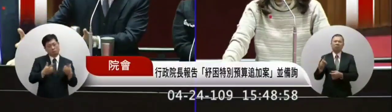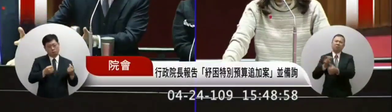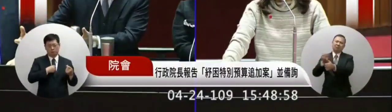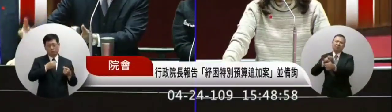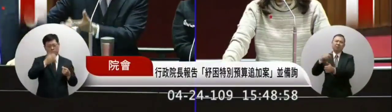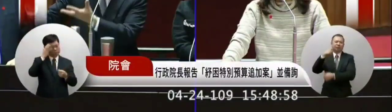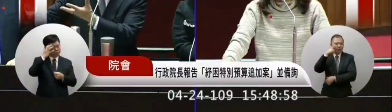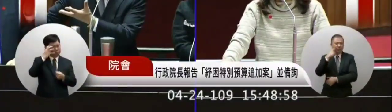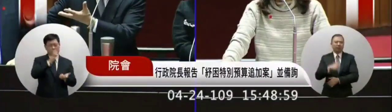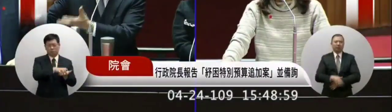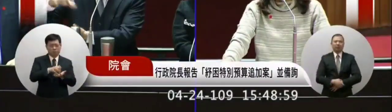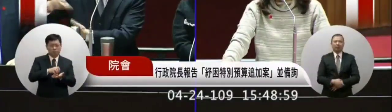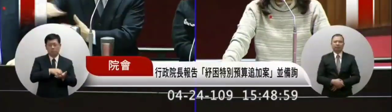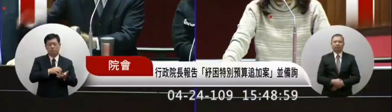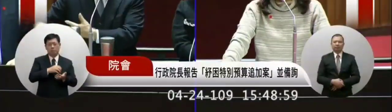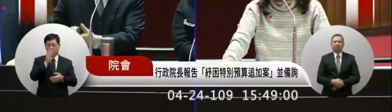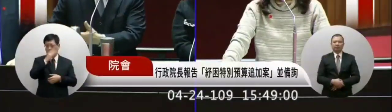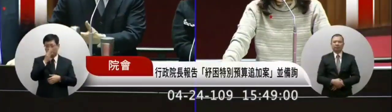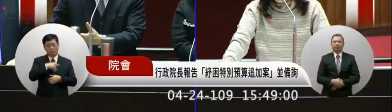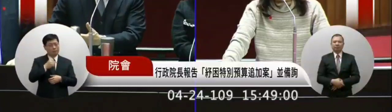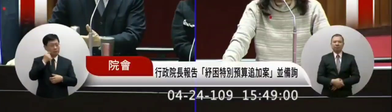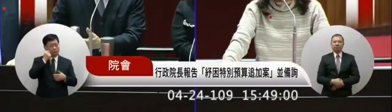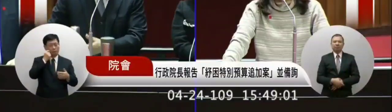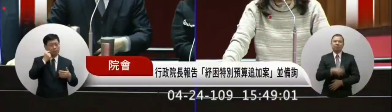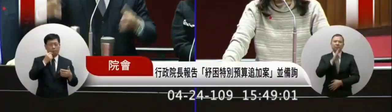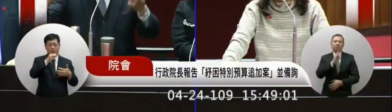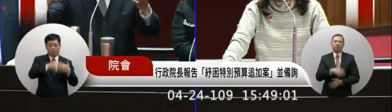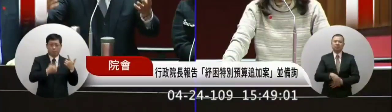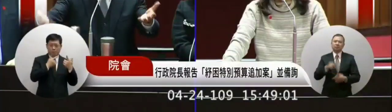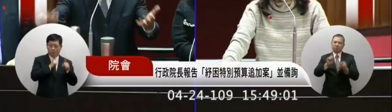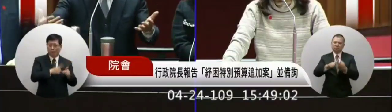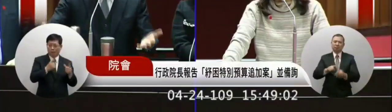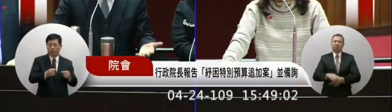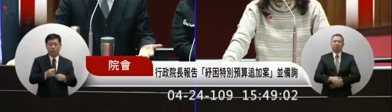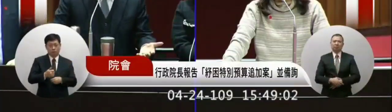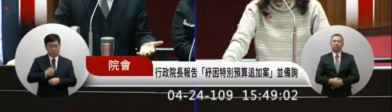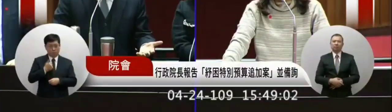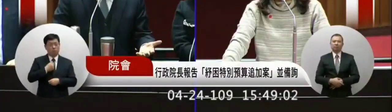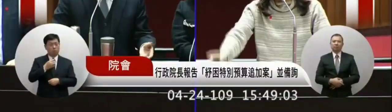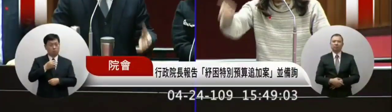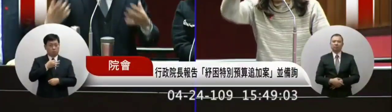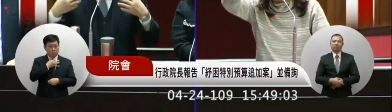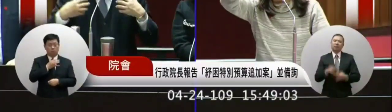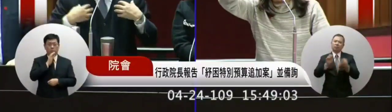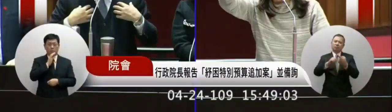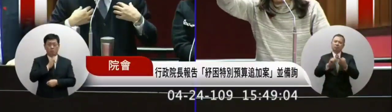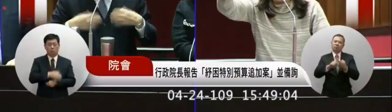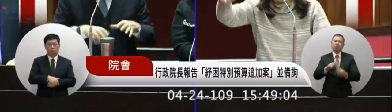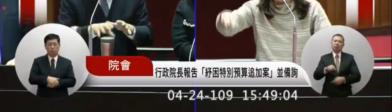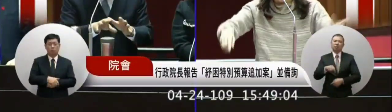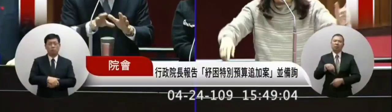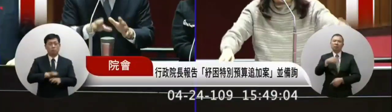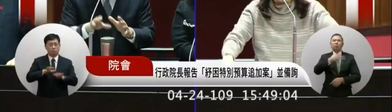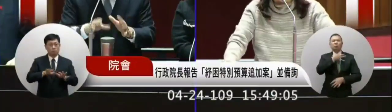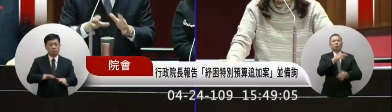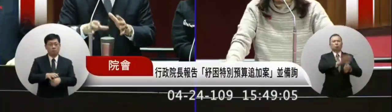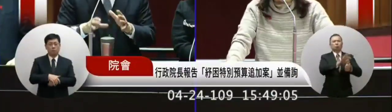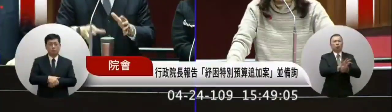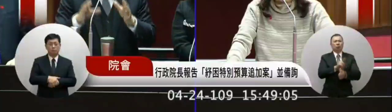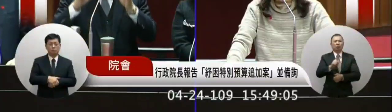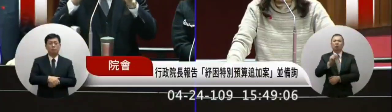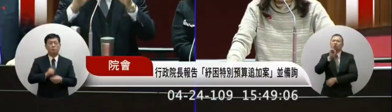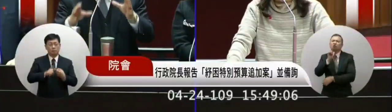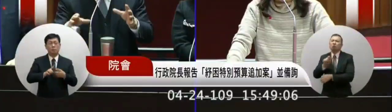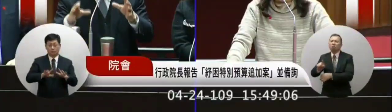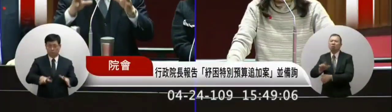啦。 还锁或者没有办法符合那些条件。 对。 确实是困难嘛。 对，就是要纾困，不是救穷